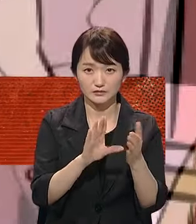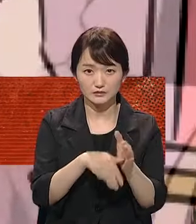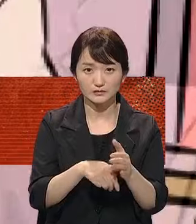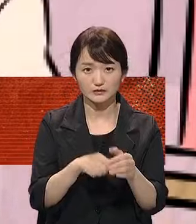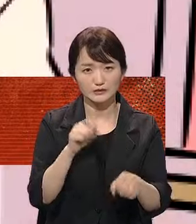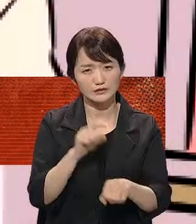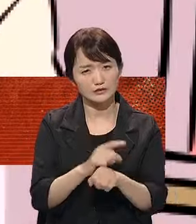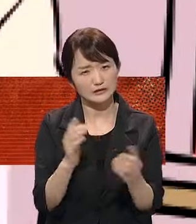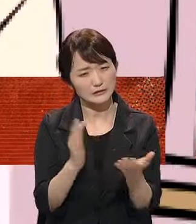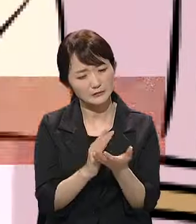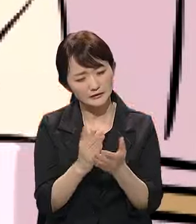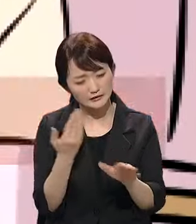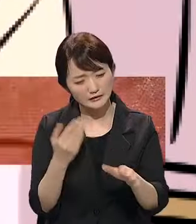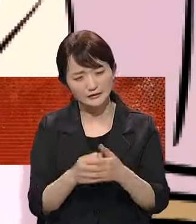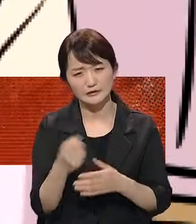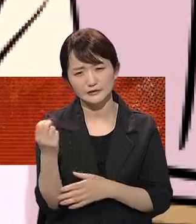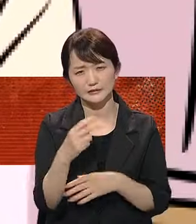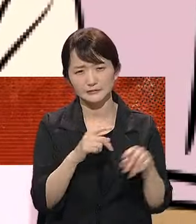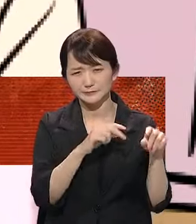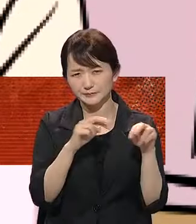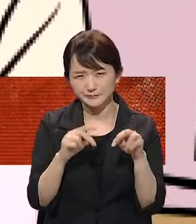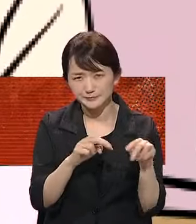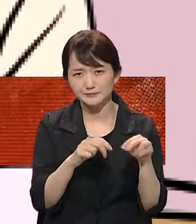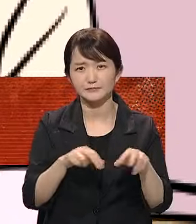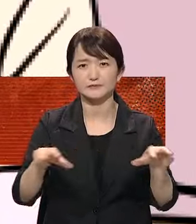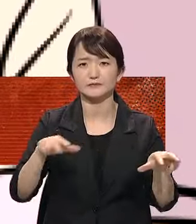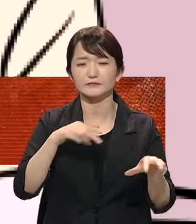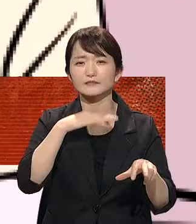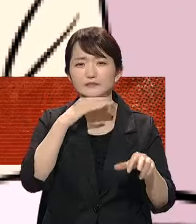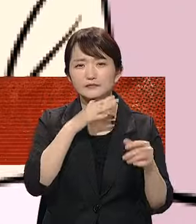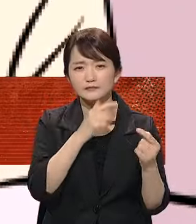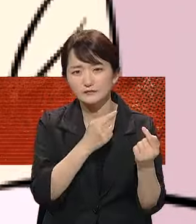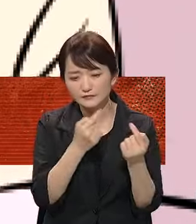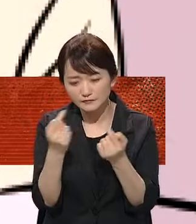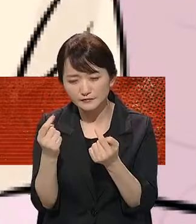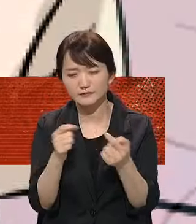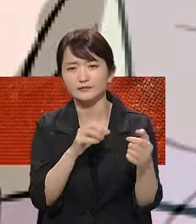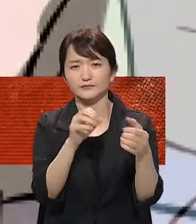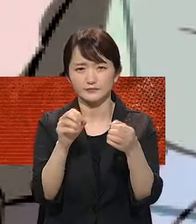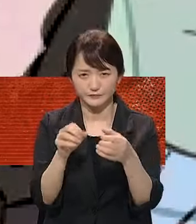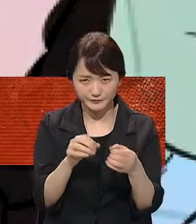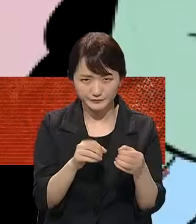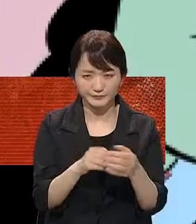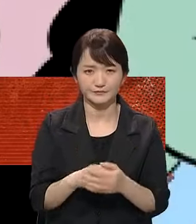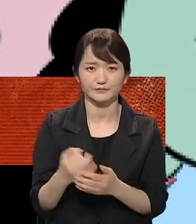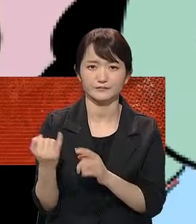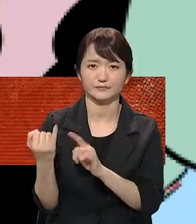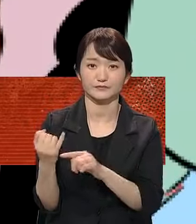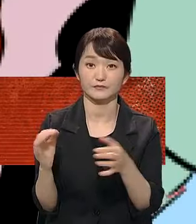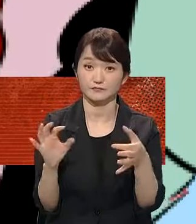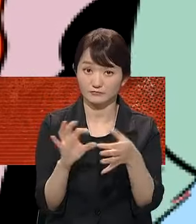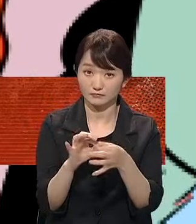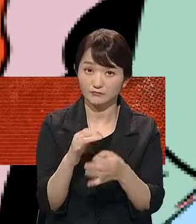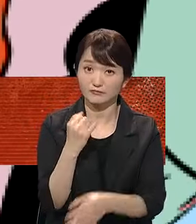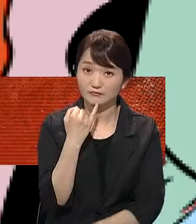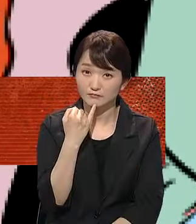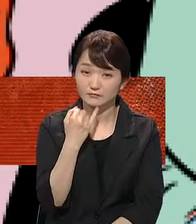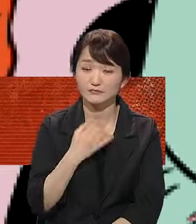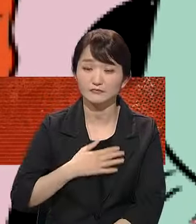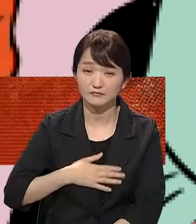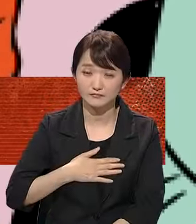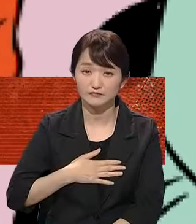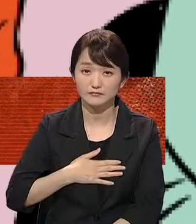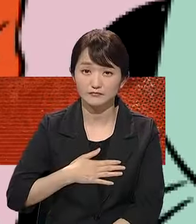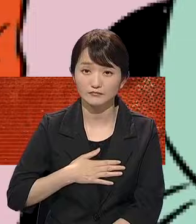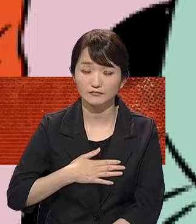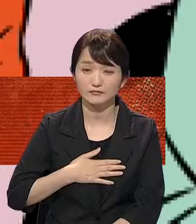다쳤다고 합니다 그래도 이제는 서로 나이를 먹고 대화도 곧잘 나눴기 때문에 사연자는 관계가 괜찮아진 줄 알았다고